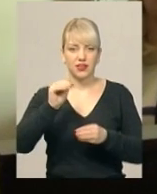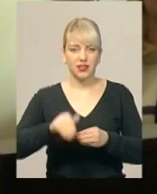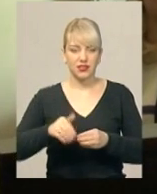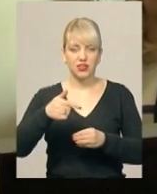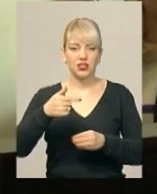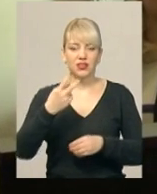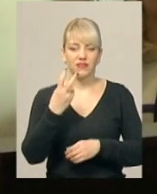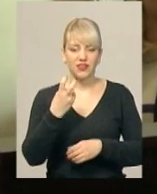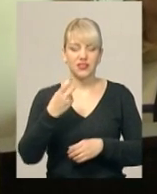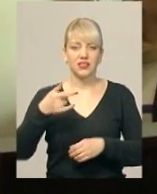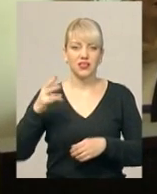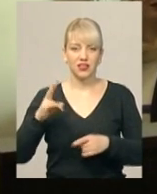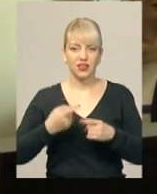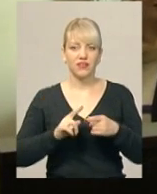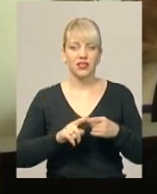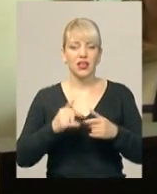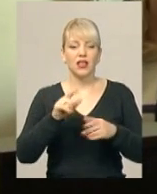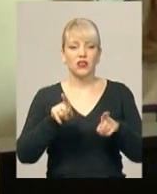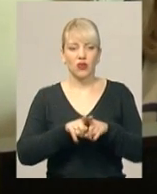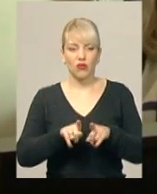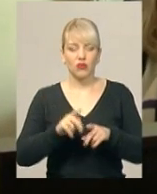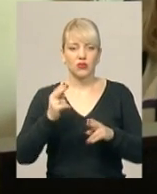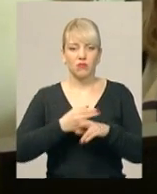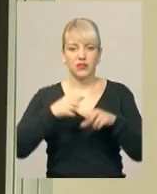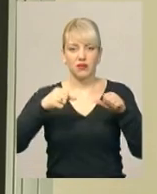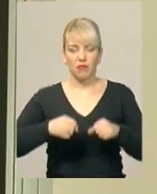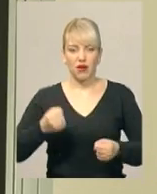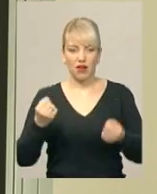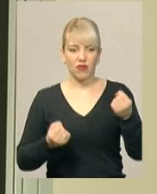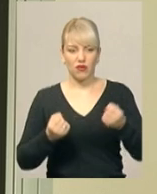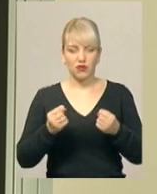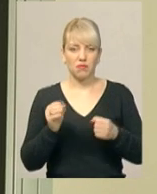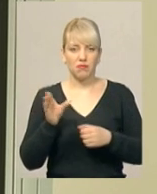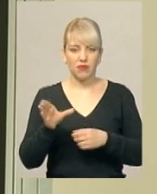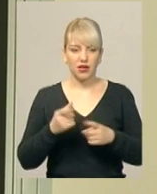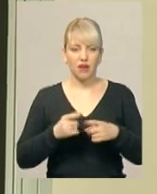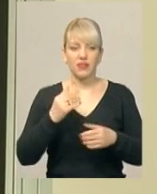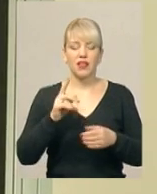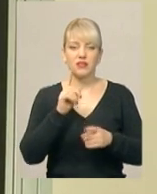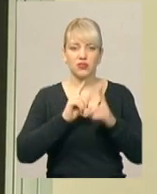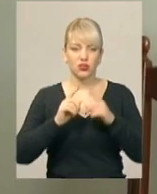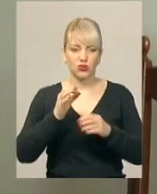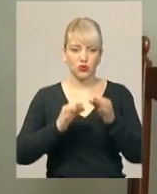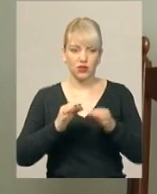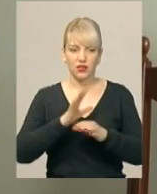гривень. Окрім того, Михайла Кривока позбавили водійських прав. На судове засідання чиновник не з'явився.